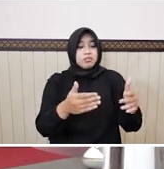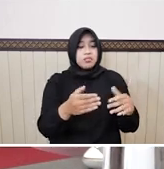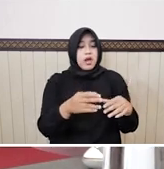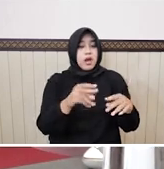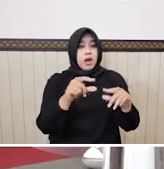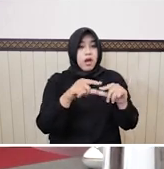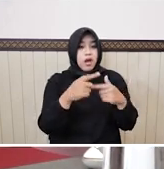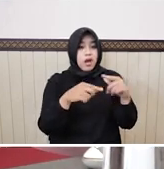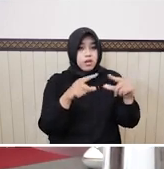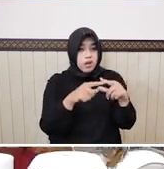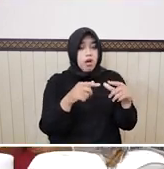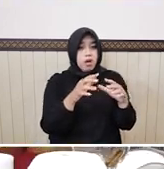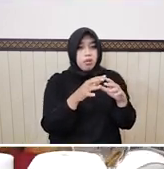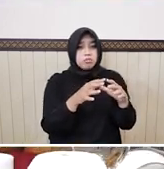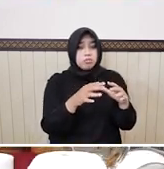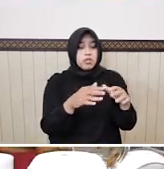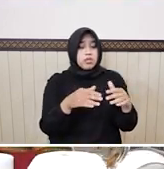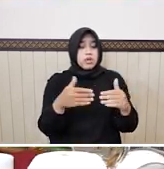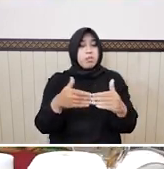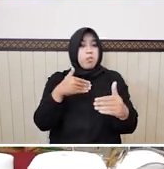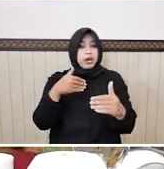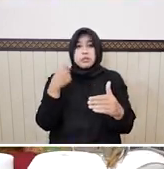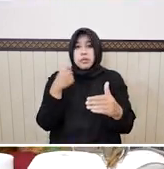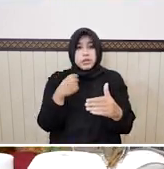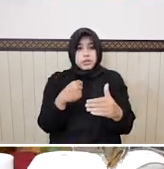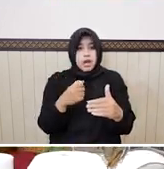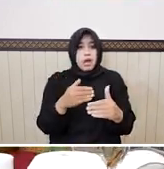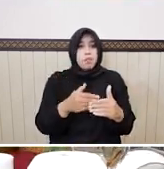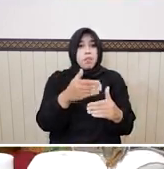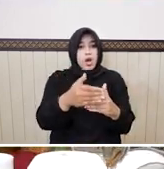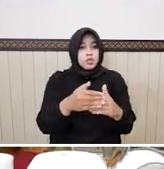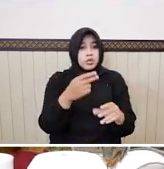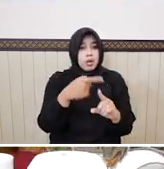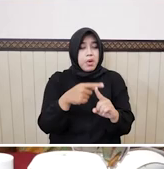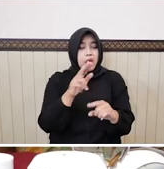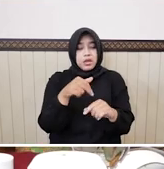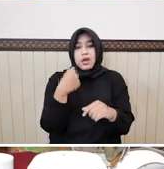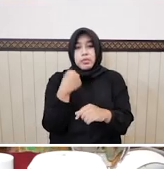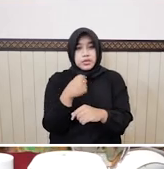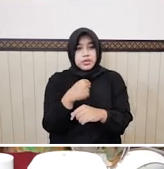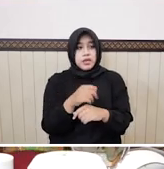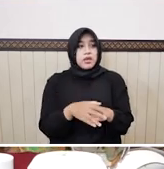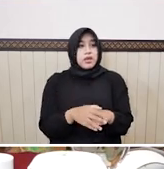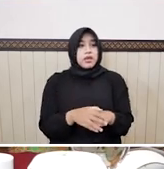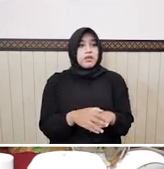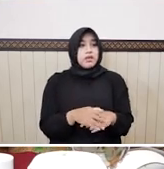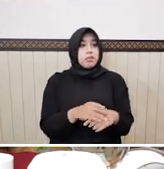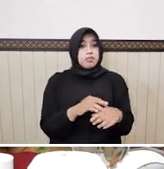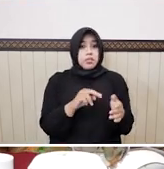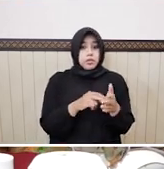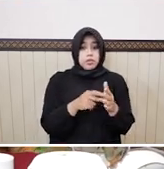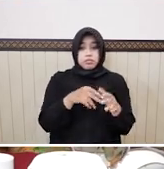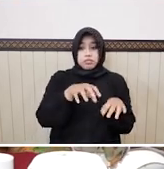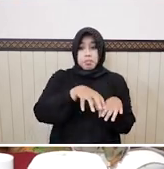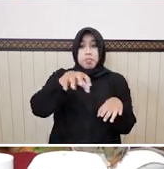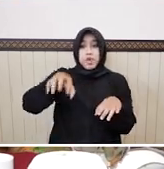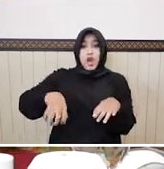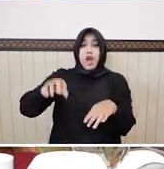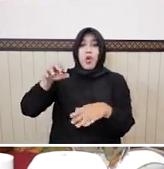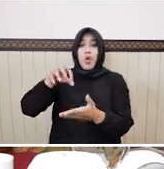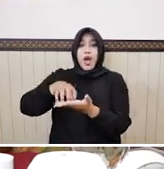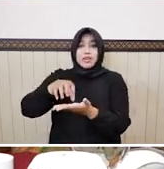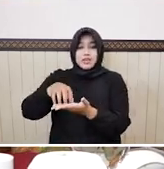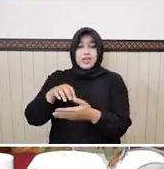Aduh kalau itu bukan gona gaya jadi memang nanti